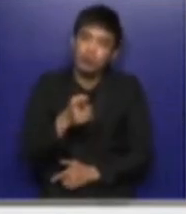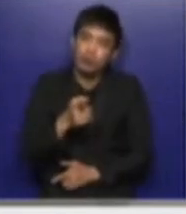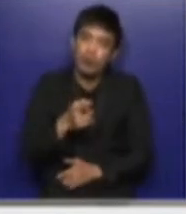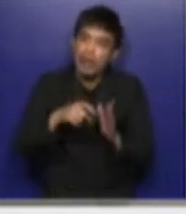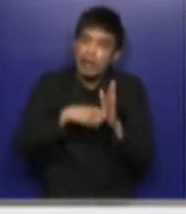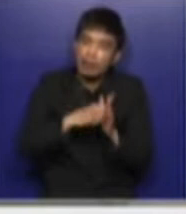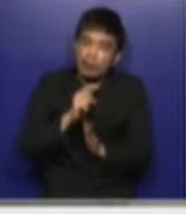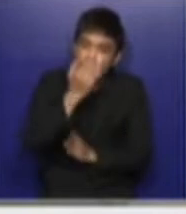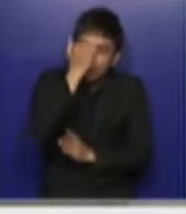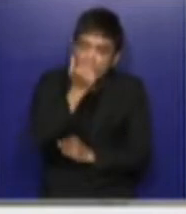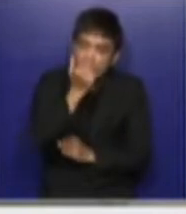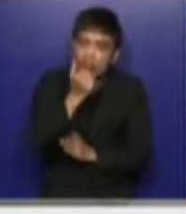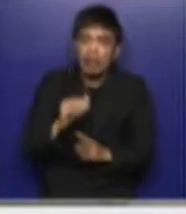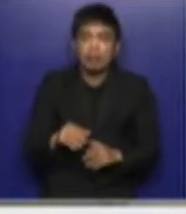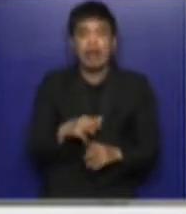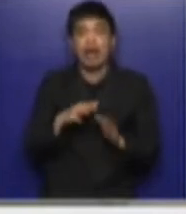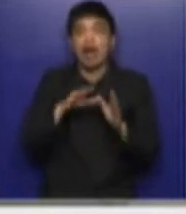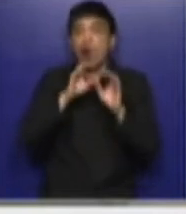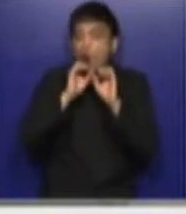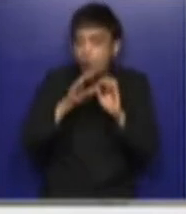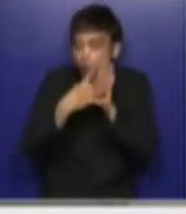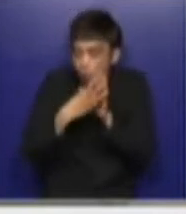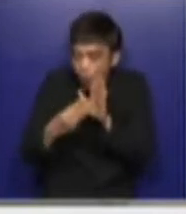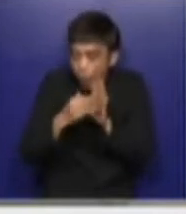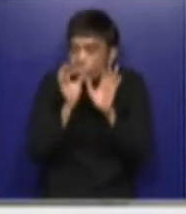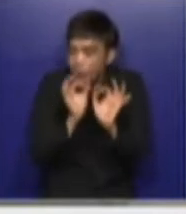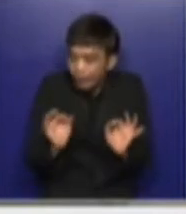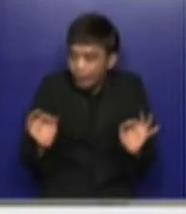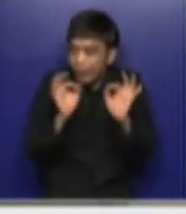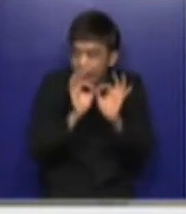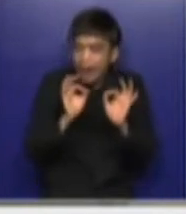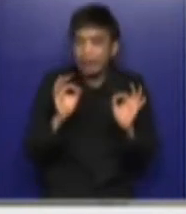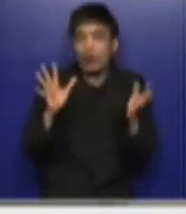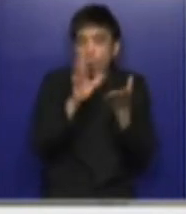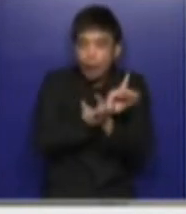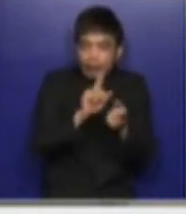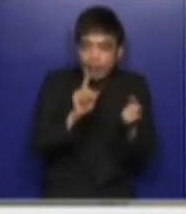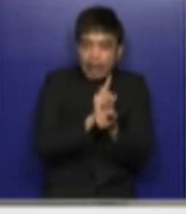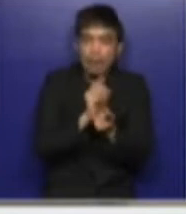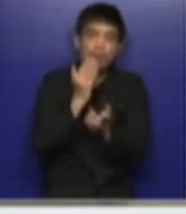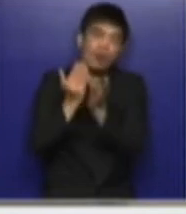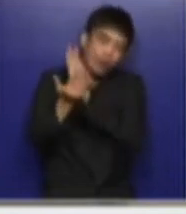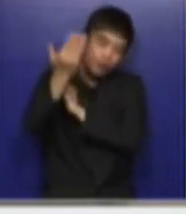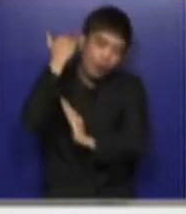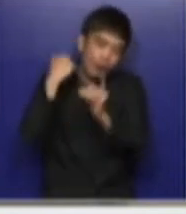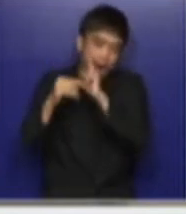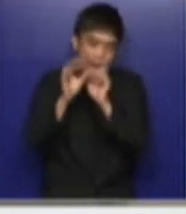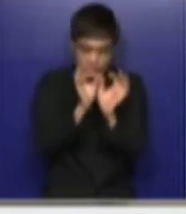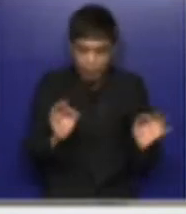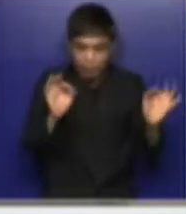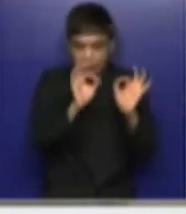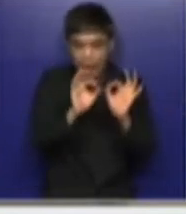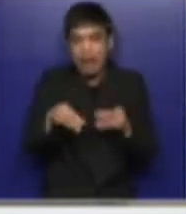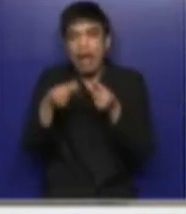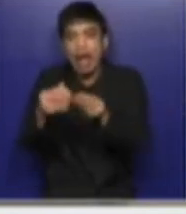ได้ถ่ายทอดสู่ท้องถิ่นหลายๆคนไม่ได้ตระหนักถึงความสำคัญเหมือนที่กรมศิลปากรรู้สึกนะคะซึ่งโบราณส